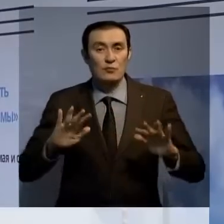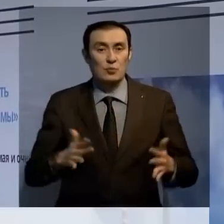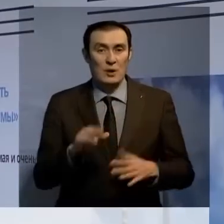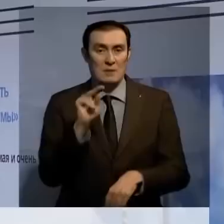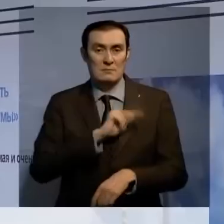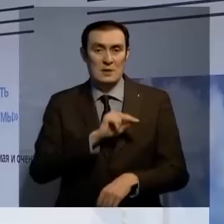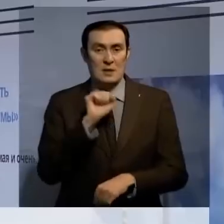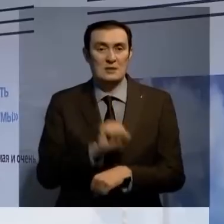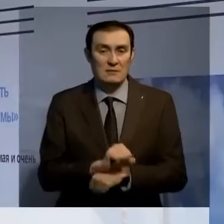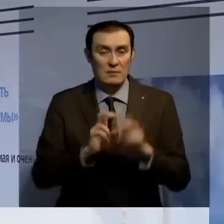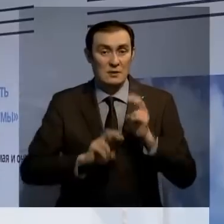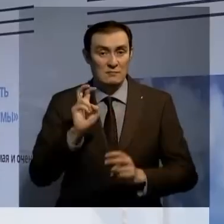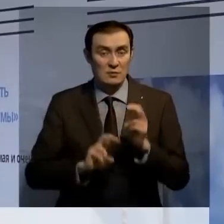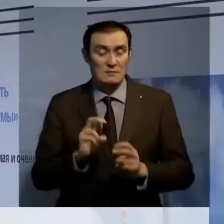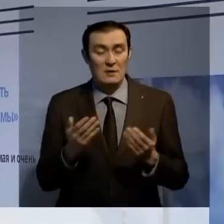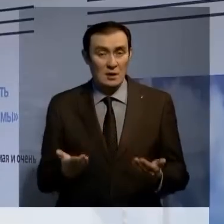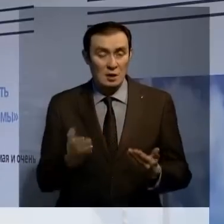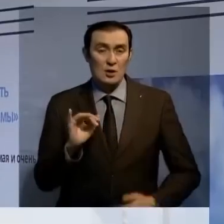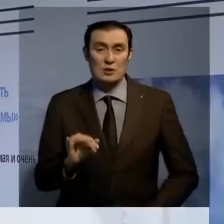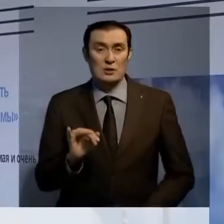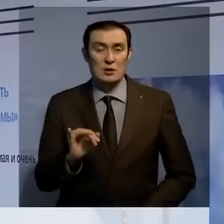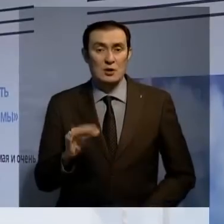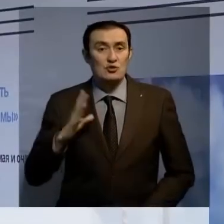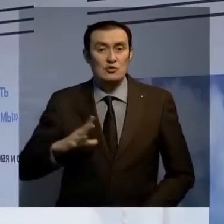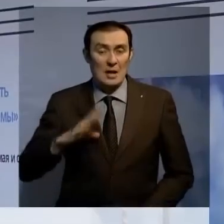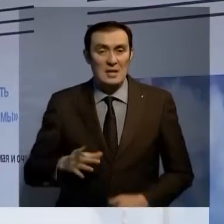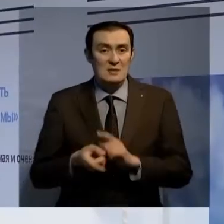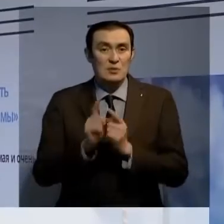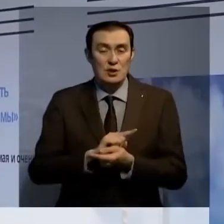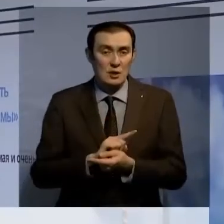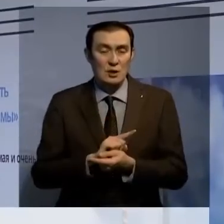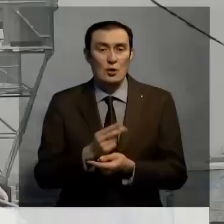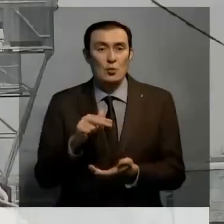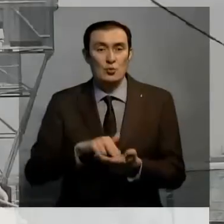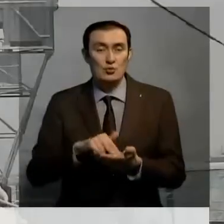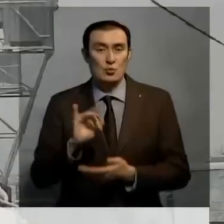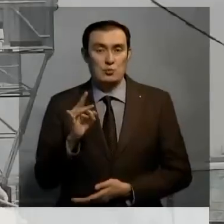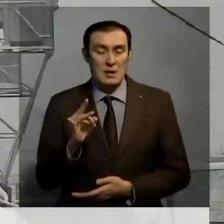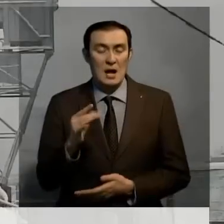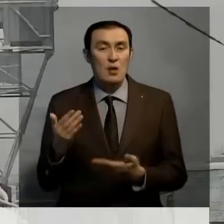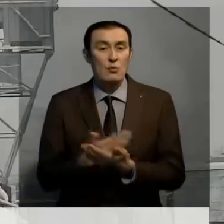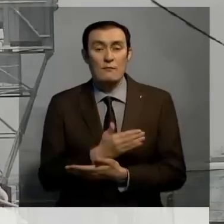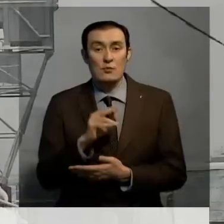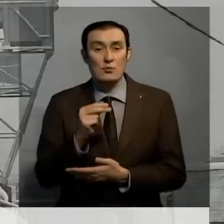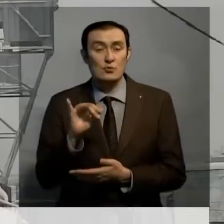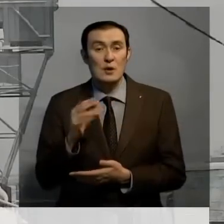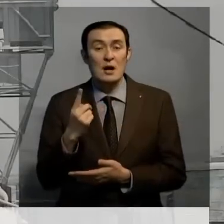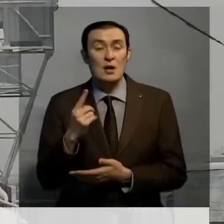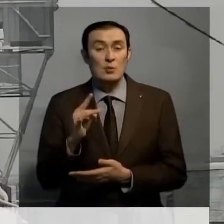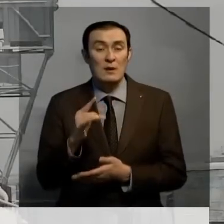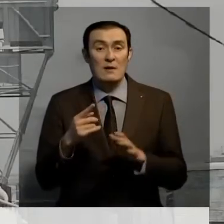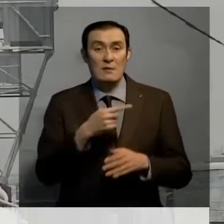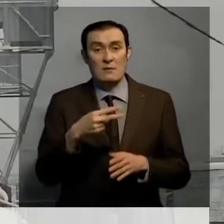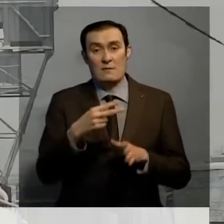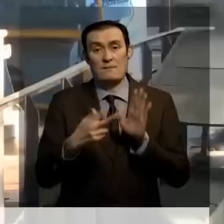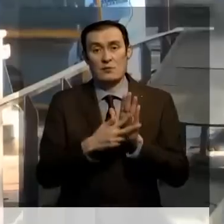остановили производство свои и ждали изменения курса рубля. А новый курс почти 8 тенге